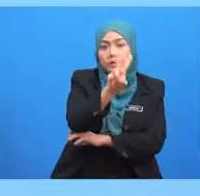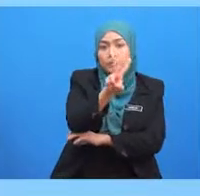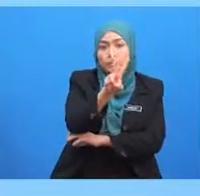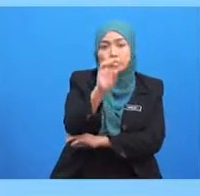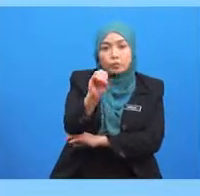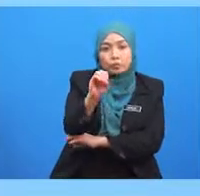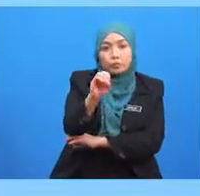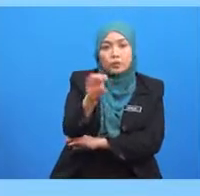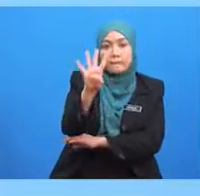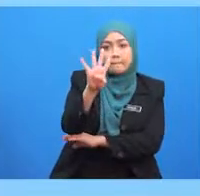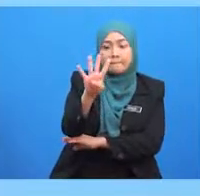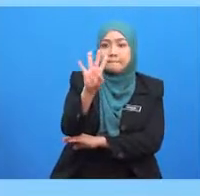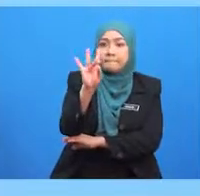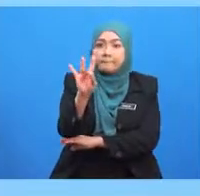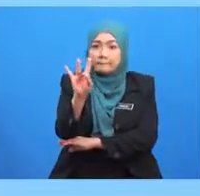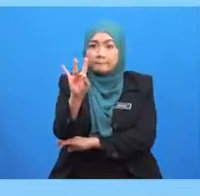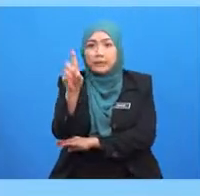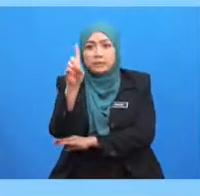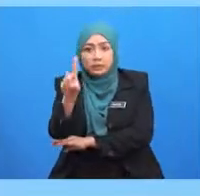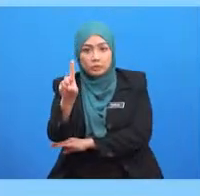20042018 puluh